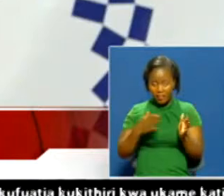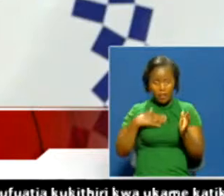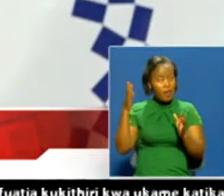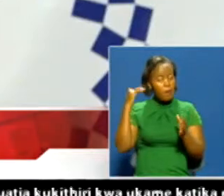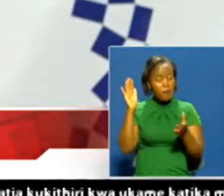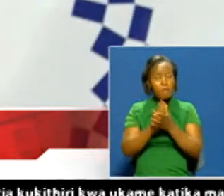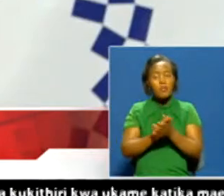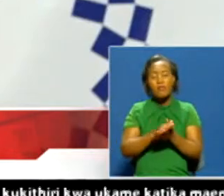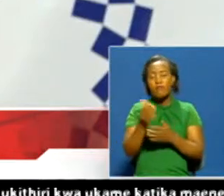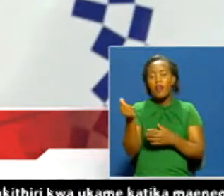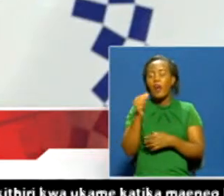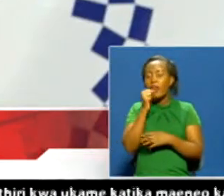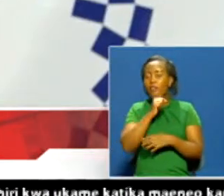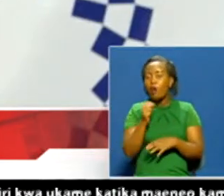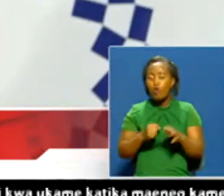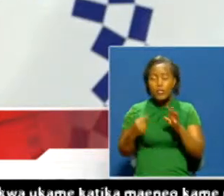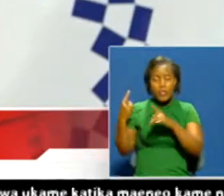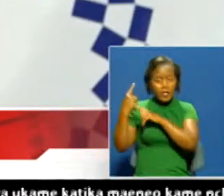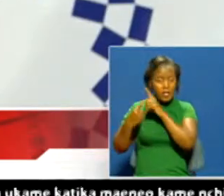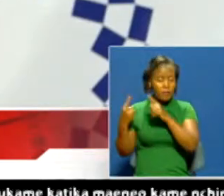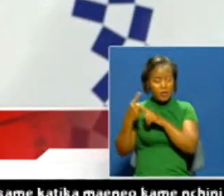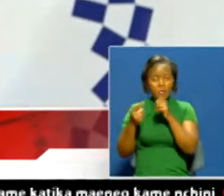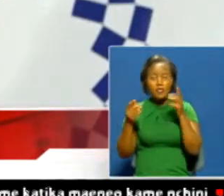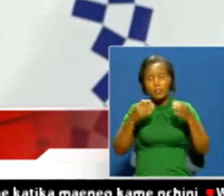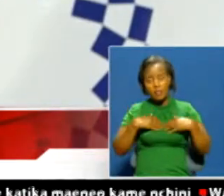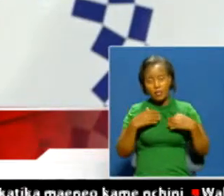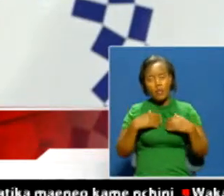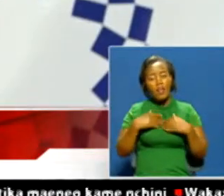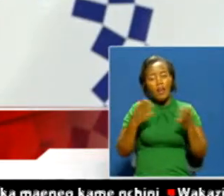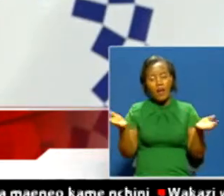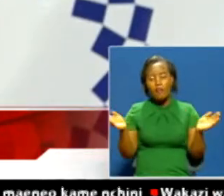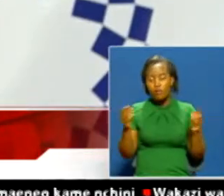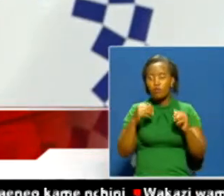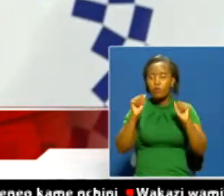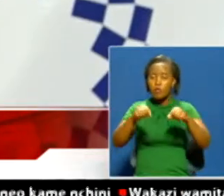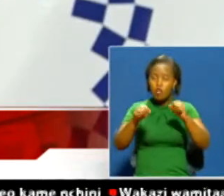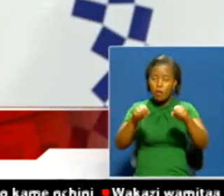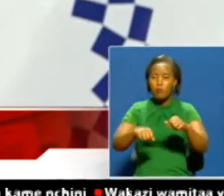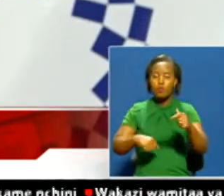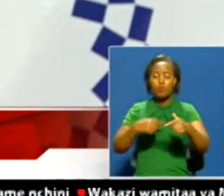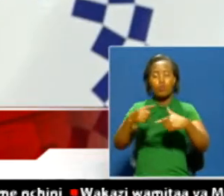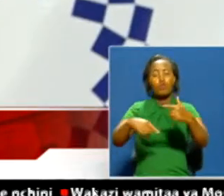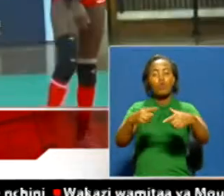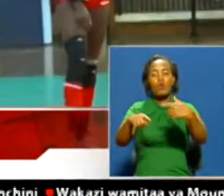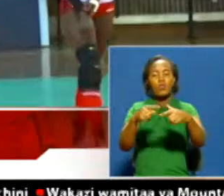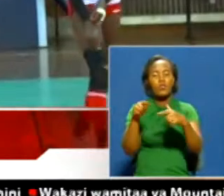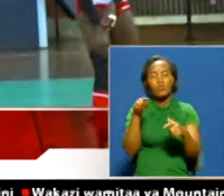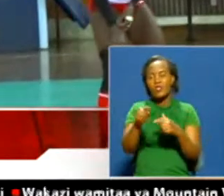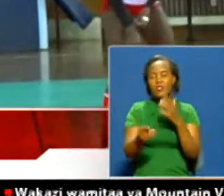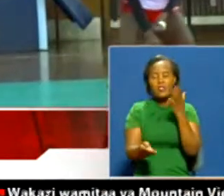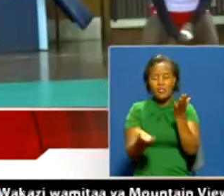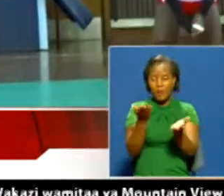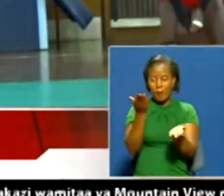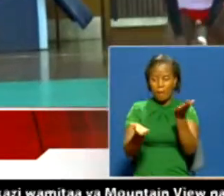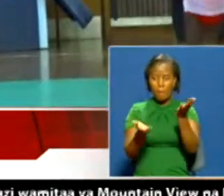that we have are enough to calm the young ones. So it's a balanced team.